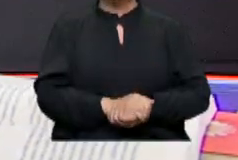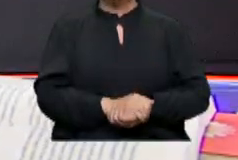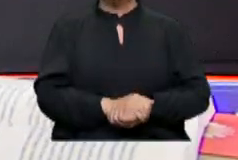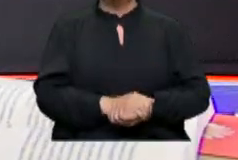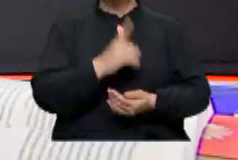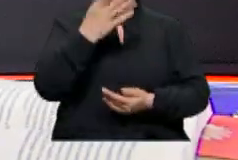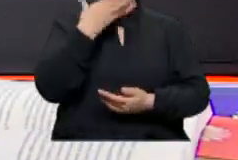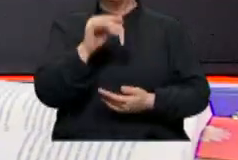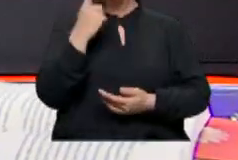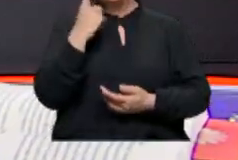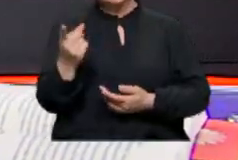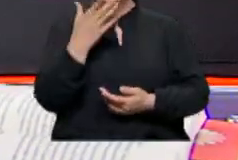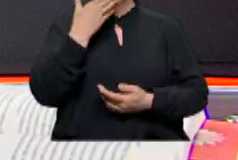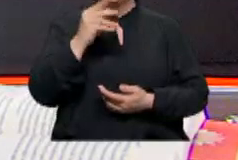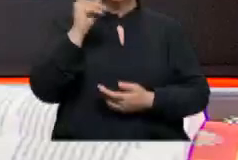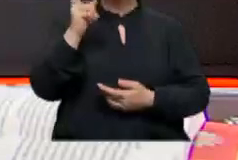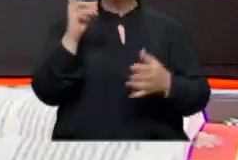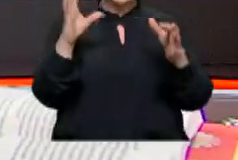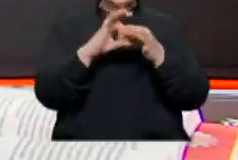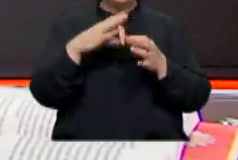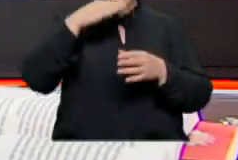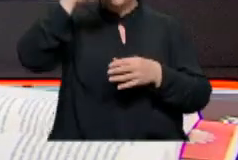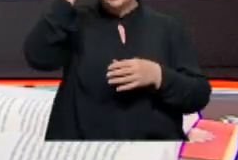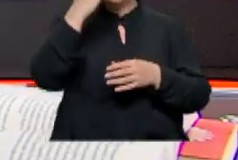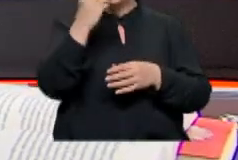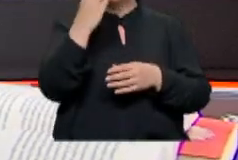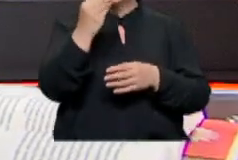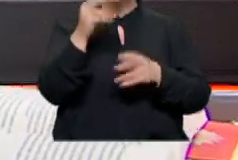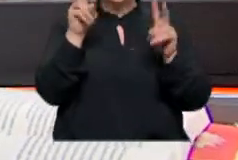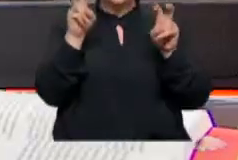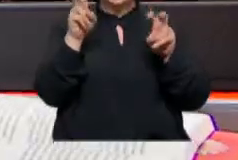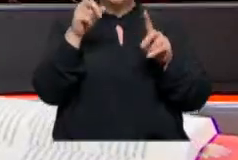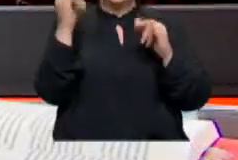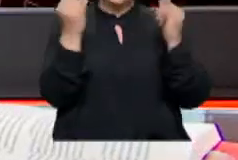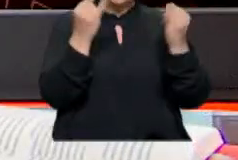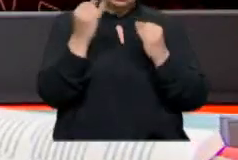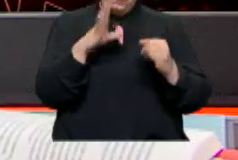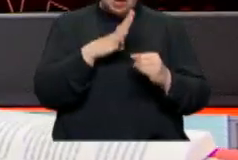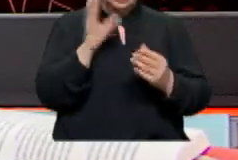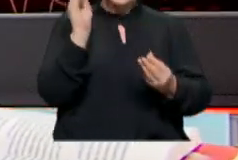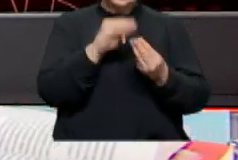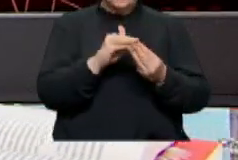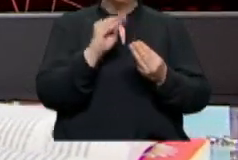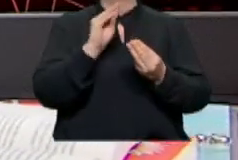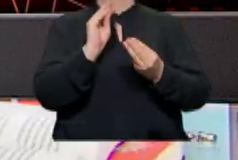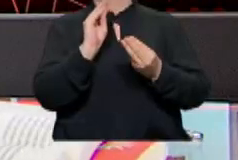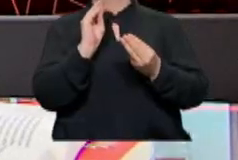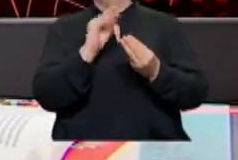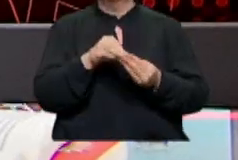Bir de emeklilerimize bakalım. Emeklilerimizle ilgili bayram ikramiyesi konusunda bir tartışma var. Zam yapılsın,